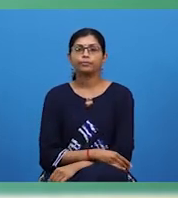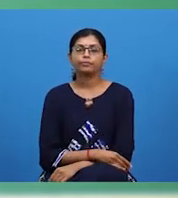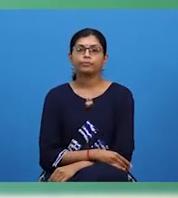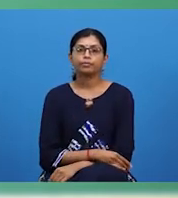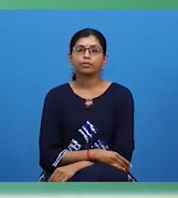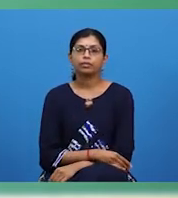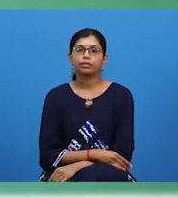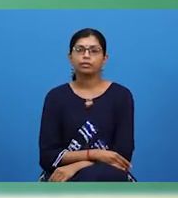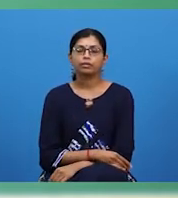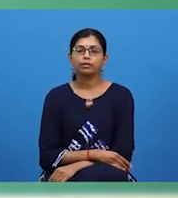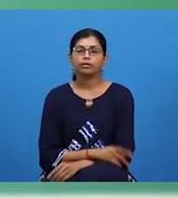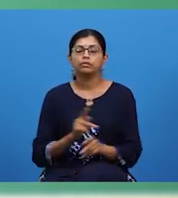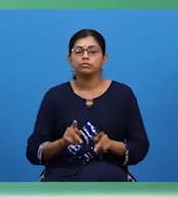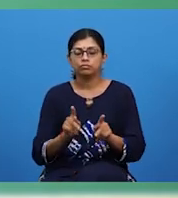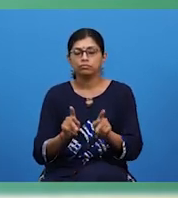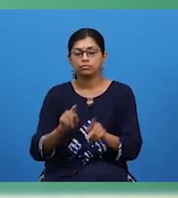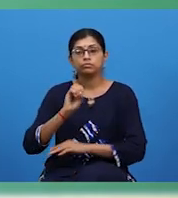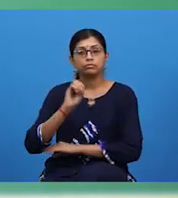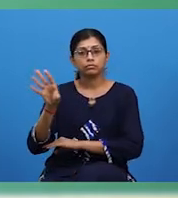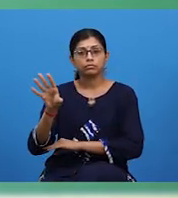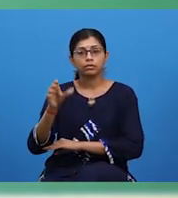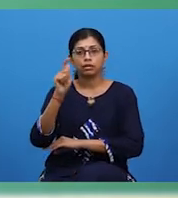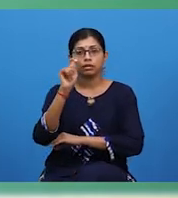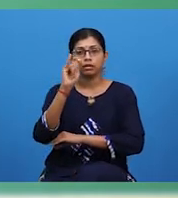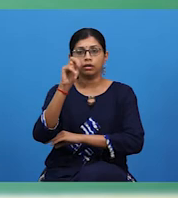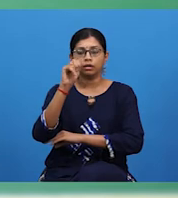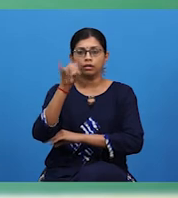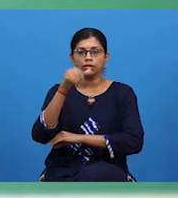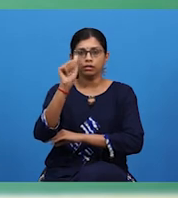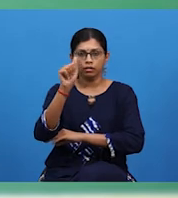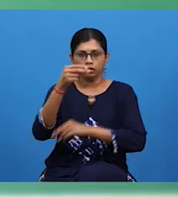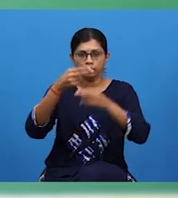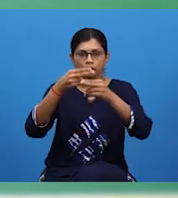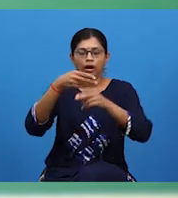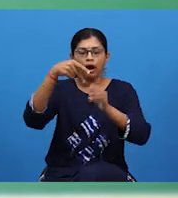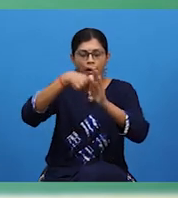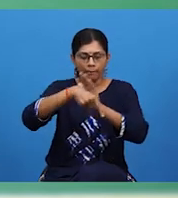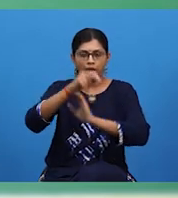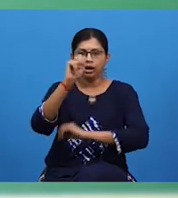Proses pengingkiran tinja daripada badan disebut sebagai pengiah tinjaan.